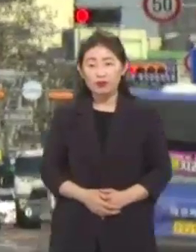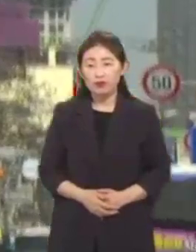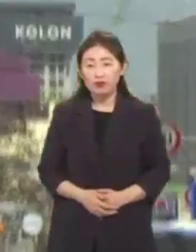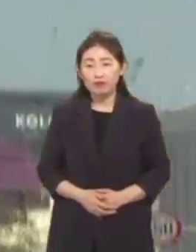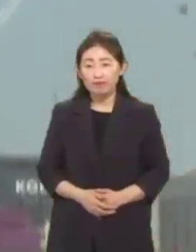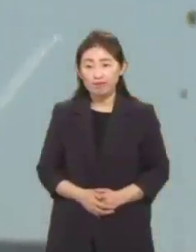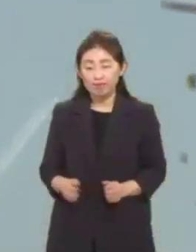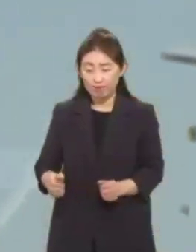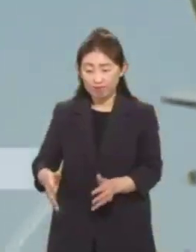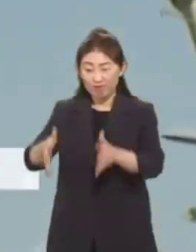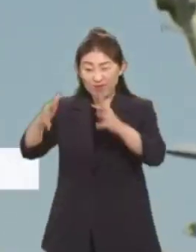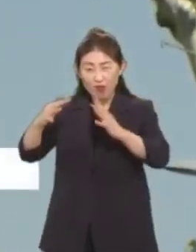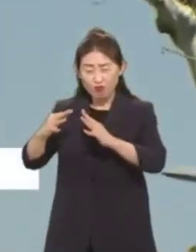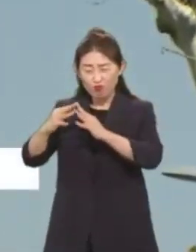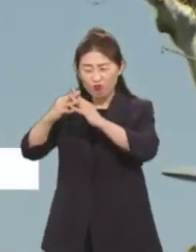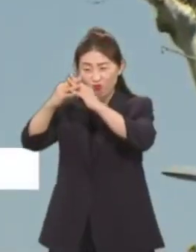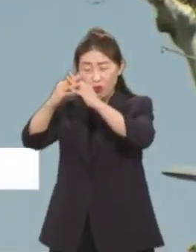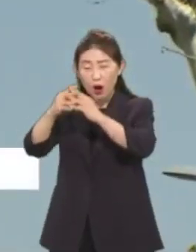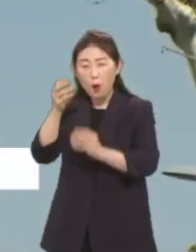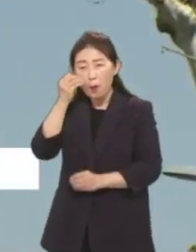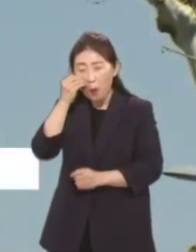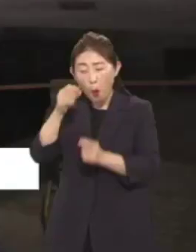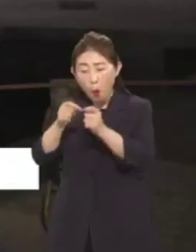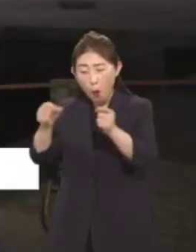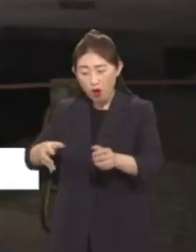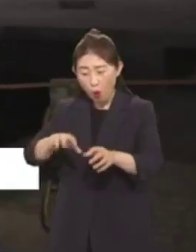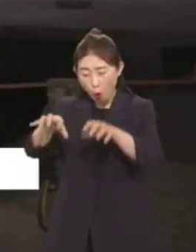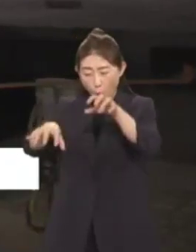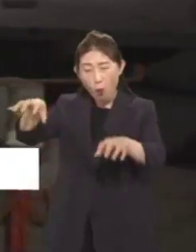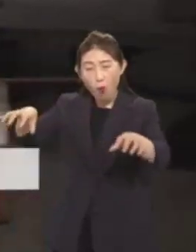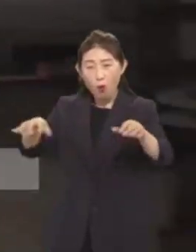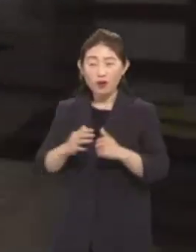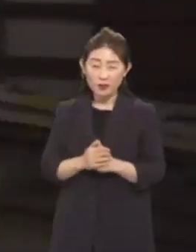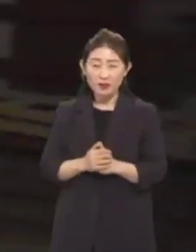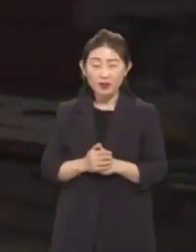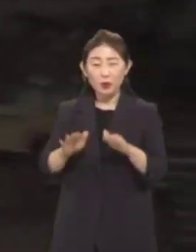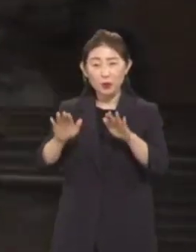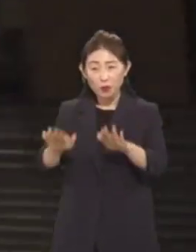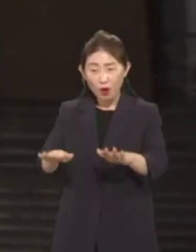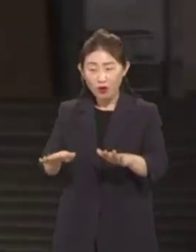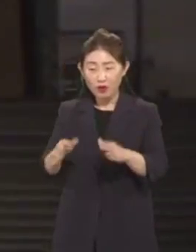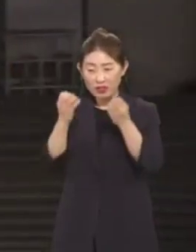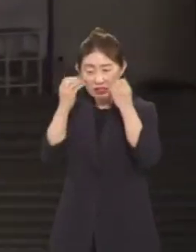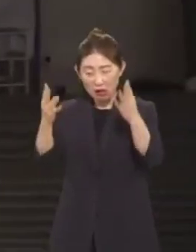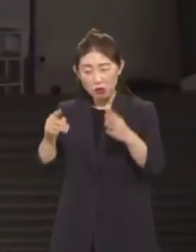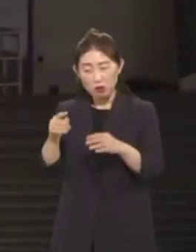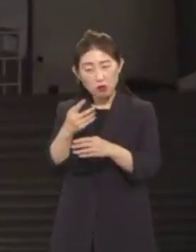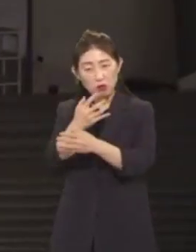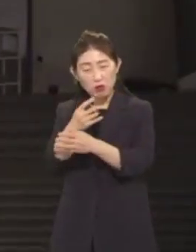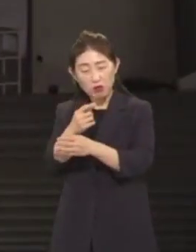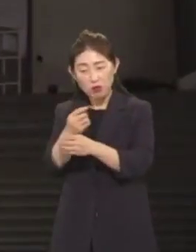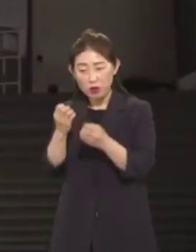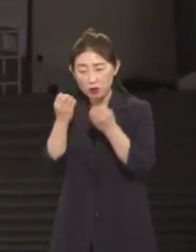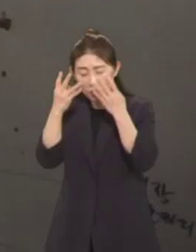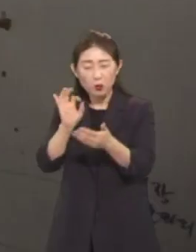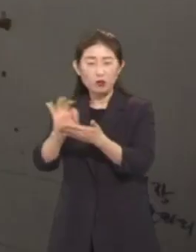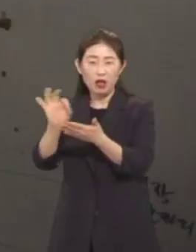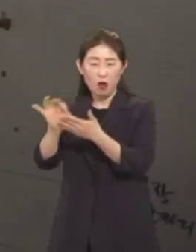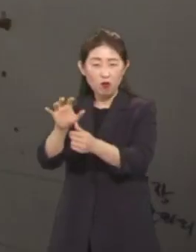흉물이 돼버린 대전 원도심의 장기 방치 건축물들이 민선 8기에서 재탄생할 수 있을지